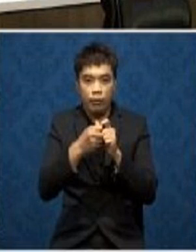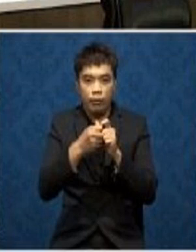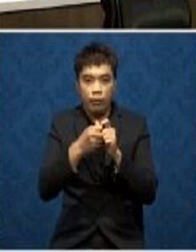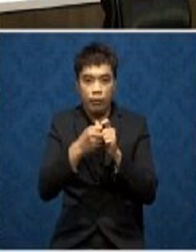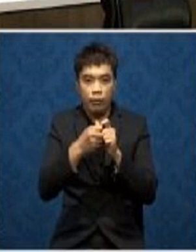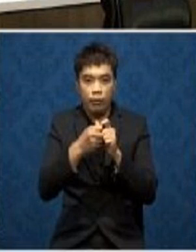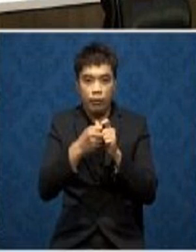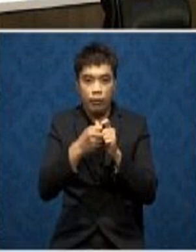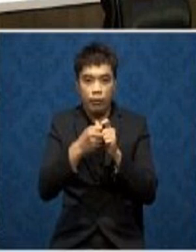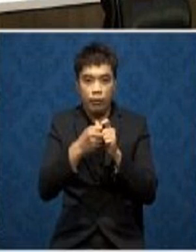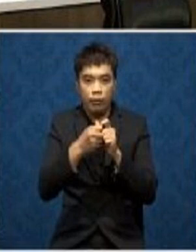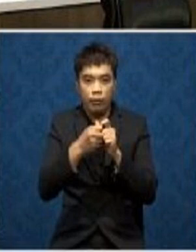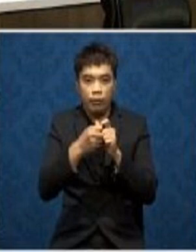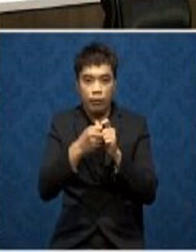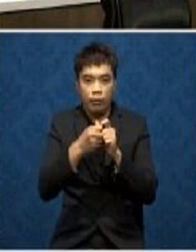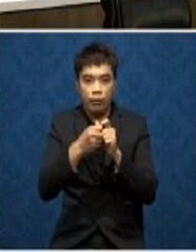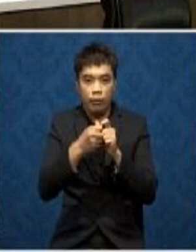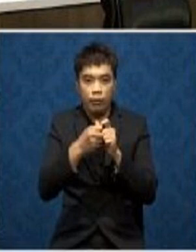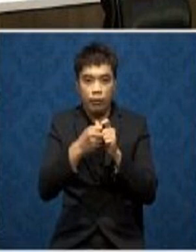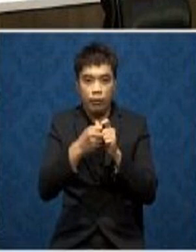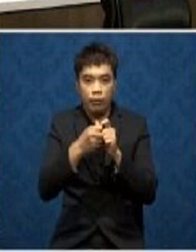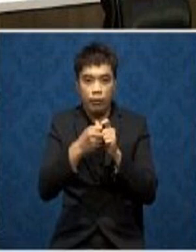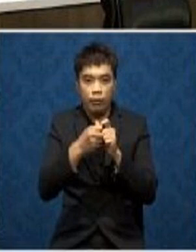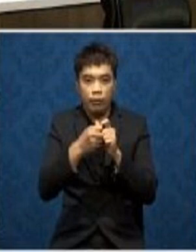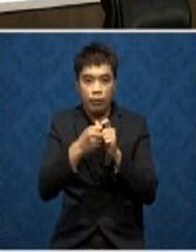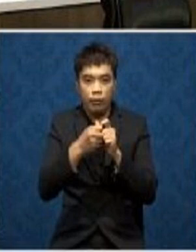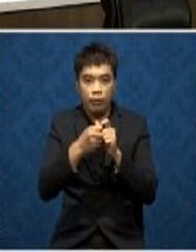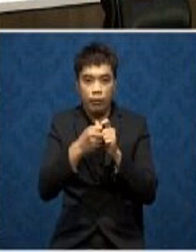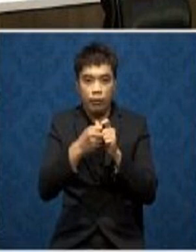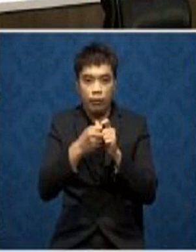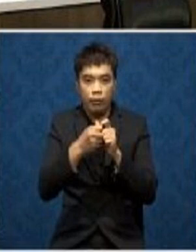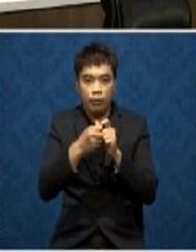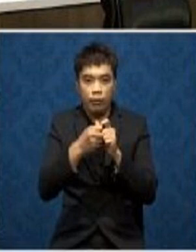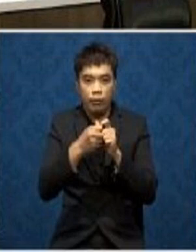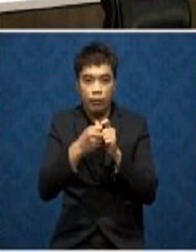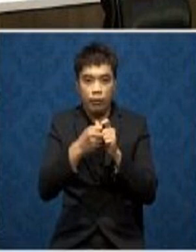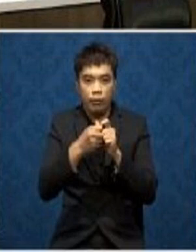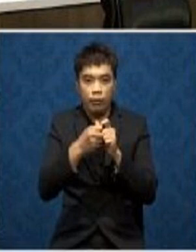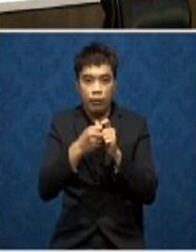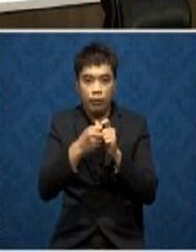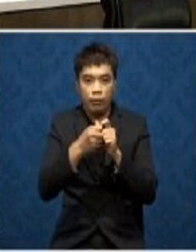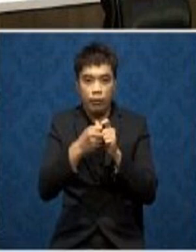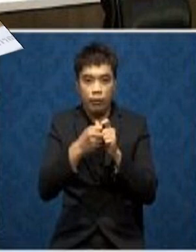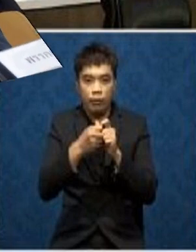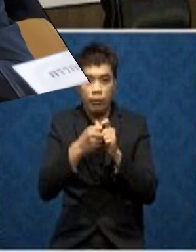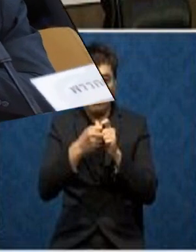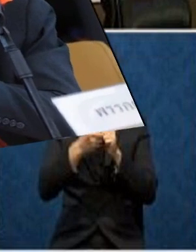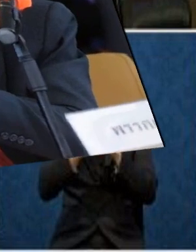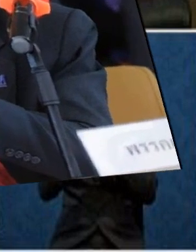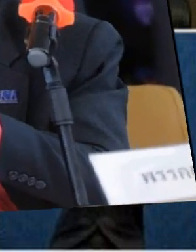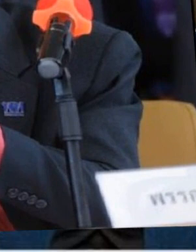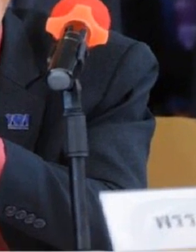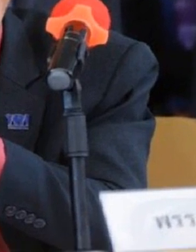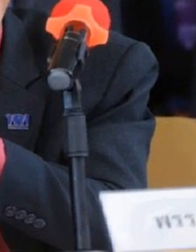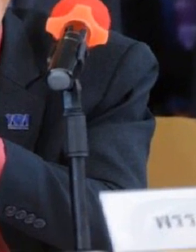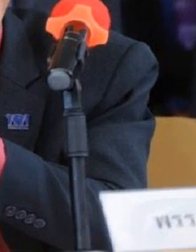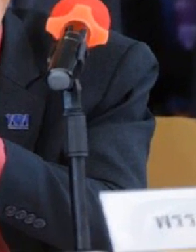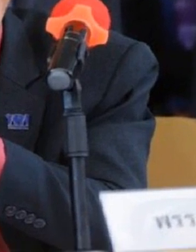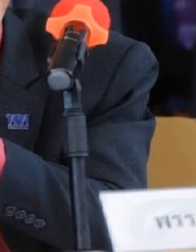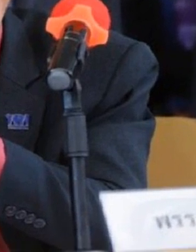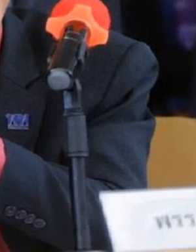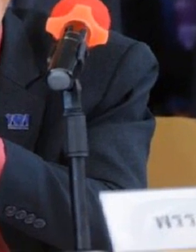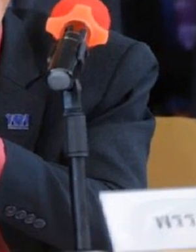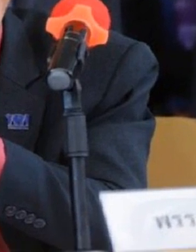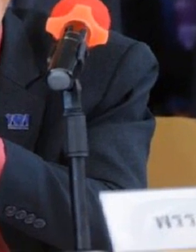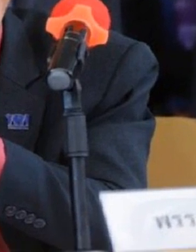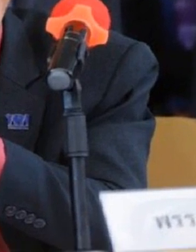ใจให้นายเศรษฐาผู้ที่ถูกเสนอชื่อจะเป็นจุดเริ่มต้นในการนำความเห็นต่างมาเป็นความเห็นร่วมเพื่อหันหน้